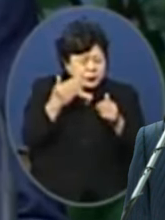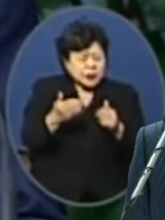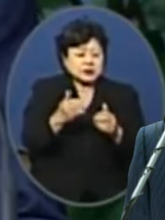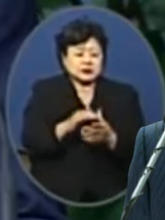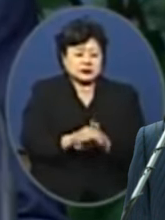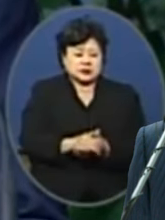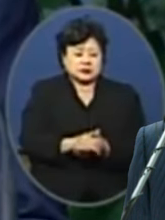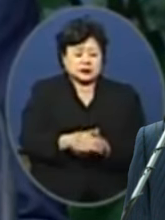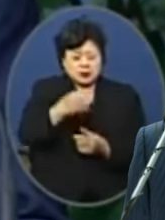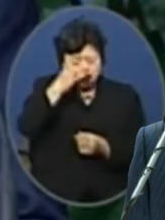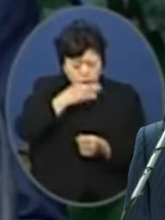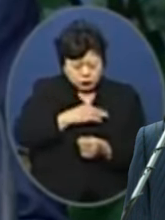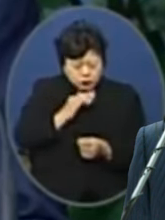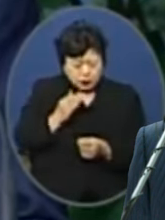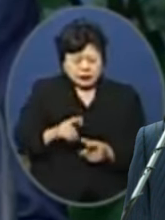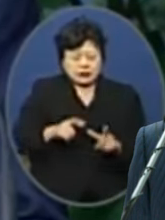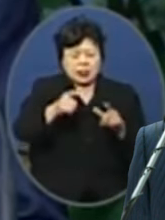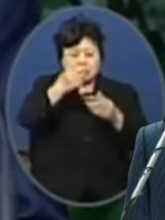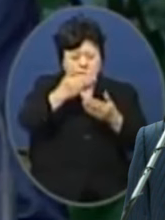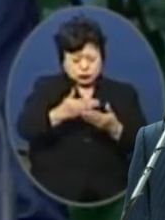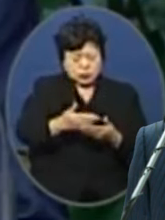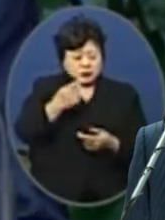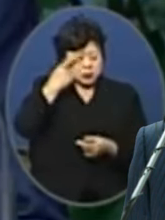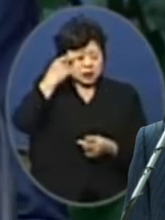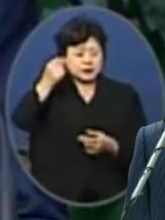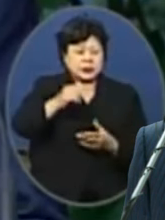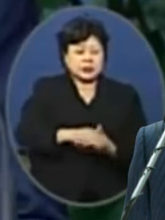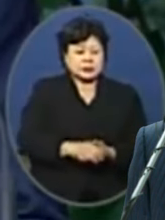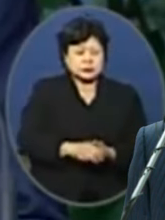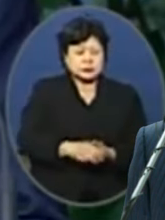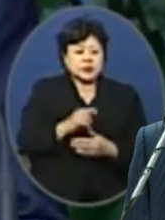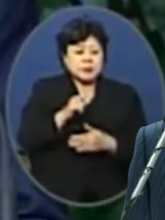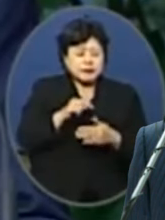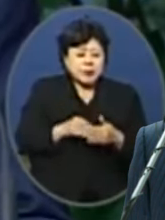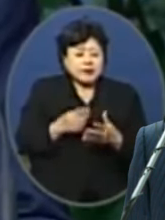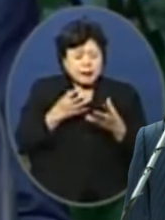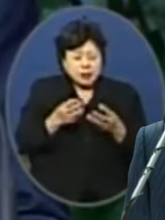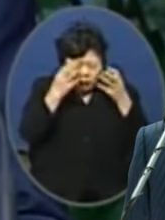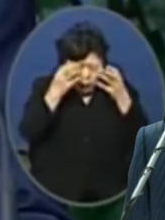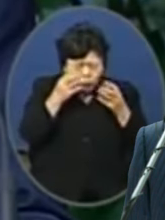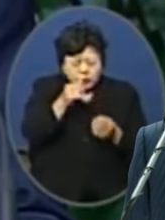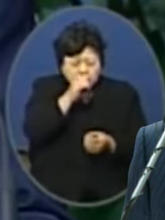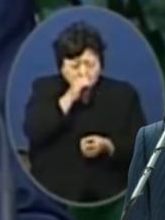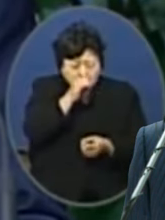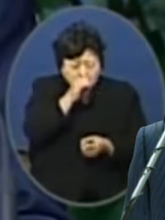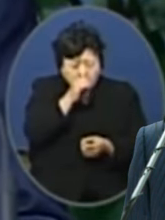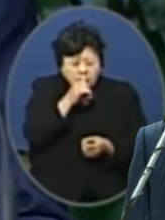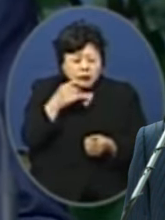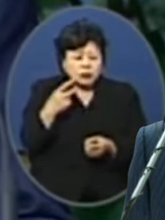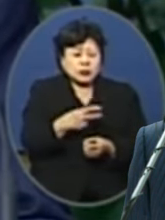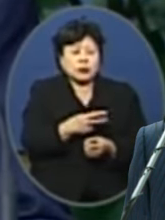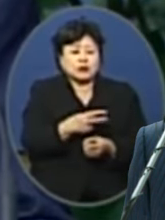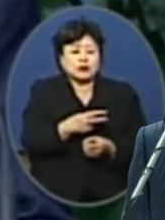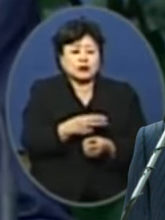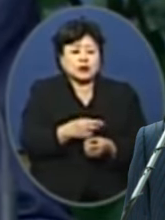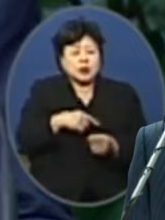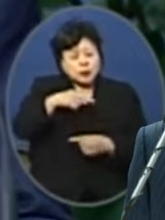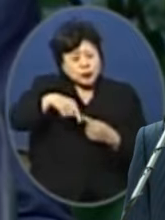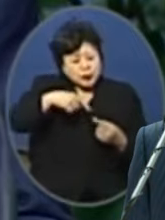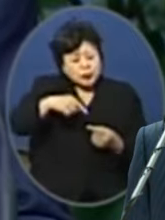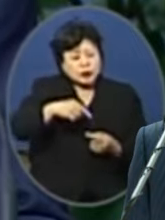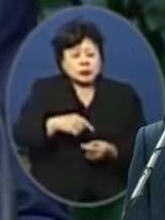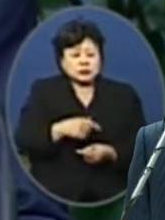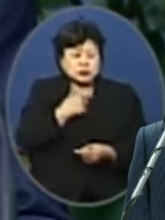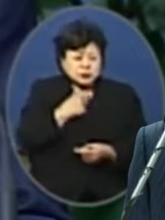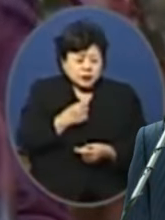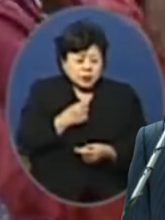제게 유익된를 주었다고 생각합니다 마음의 많은 고통이 다가오고 내가 변명하고